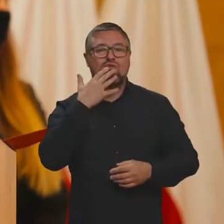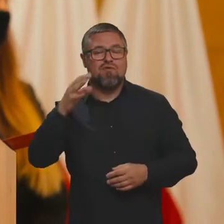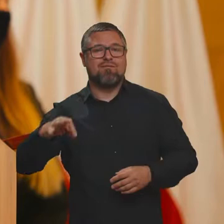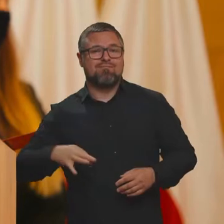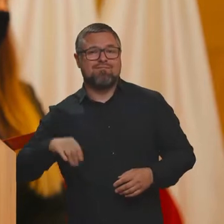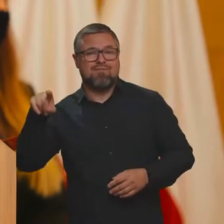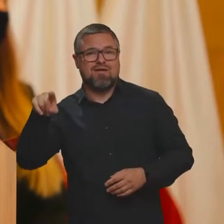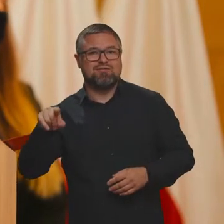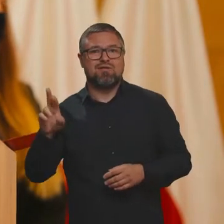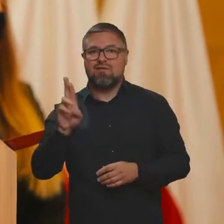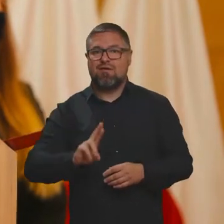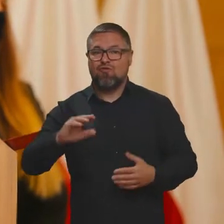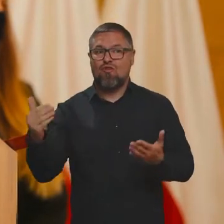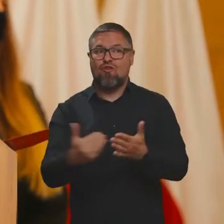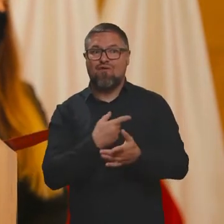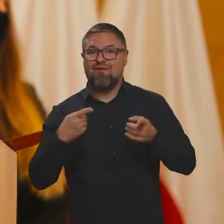Rektor, o nowych kierunkach dzisiaj